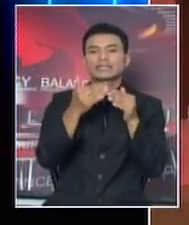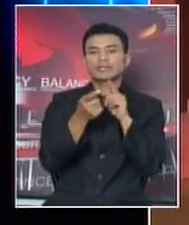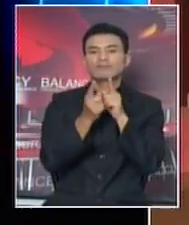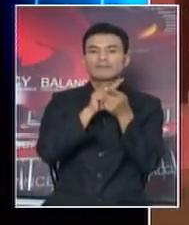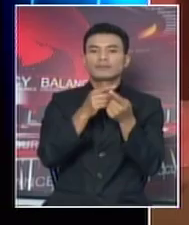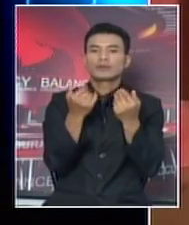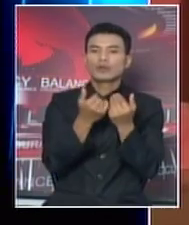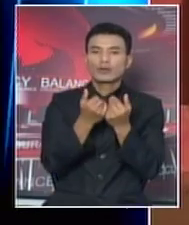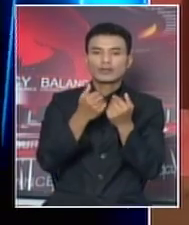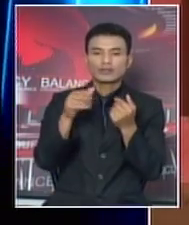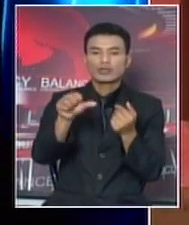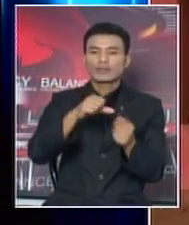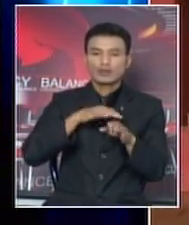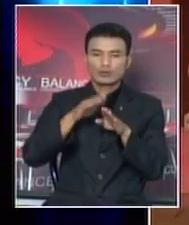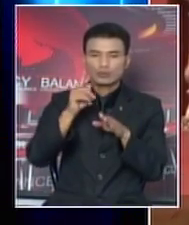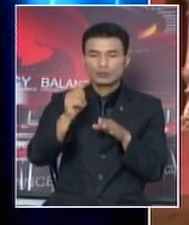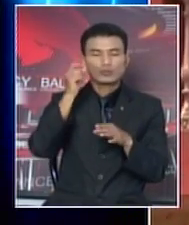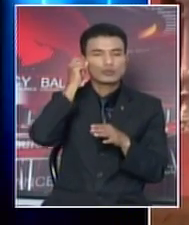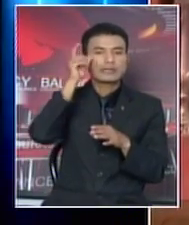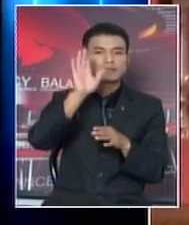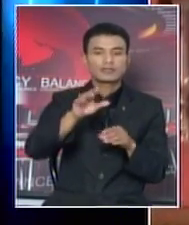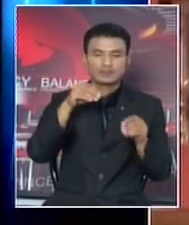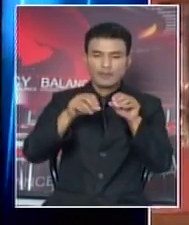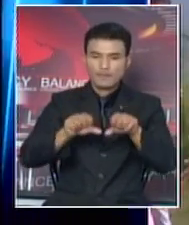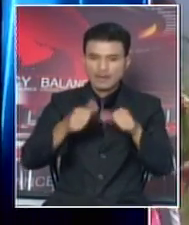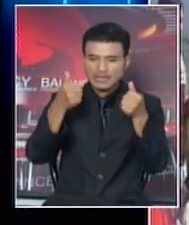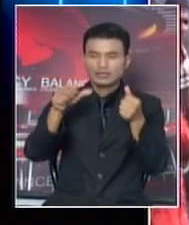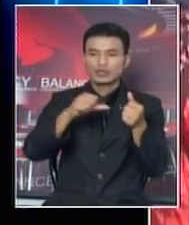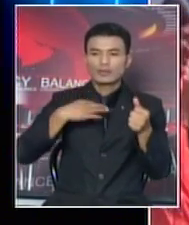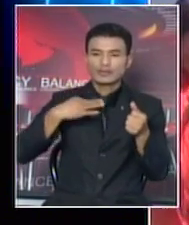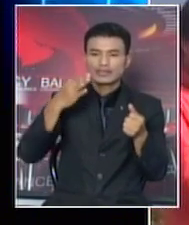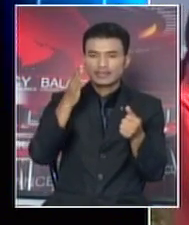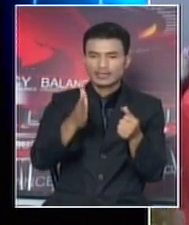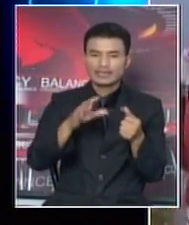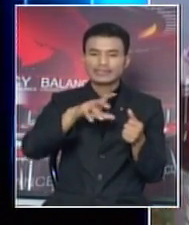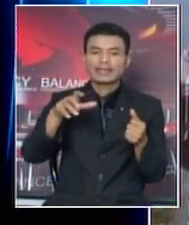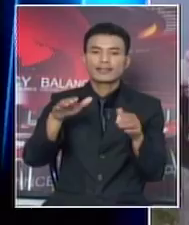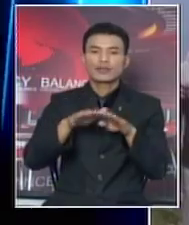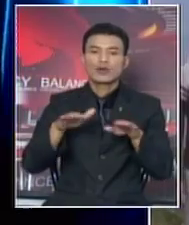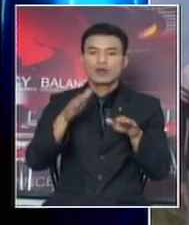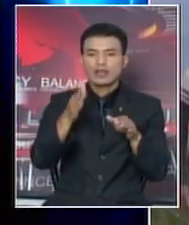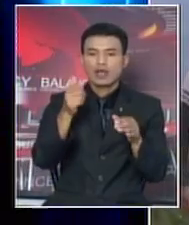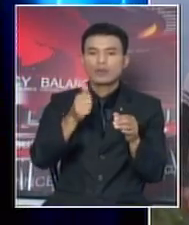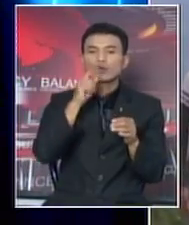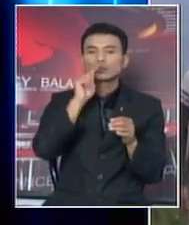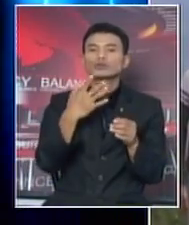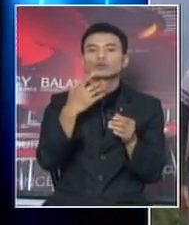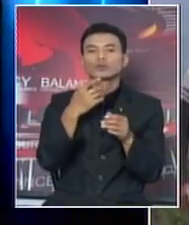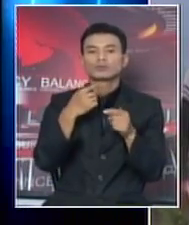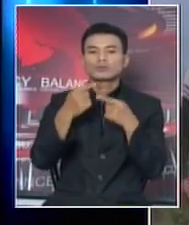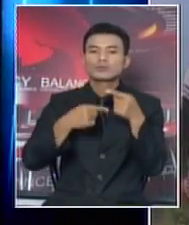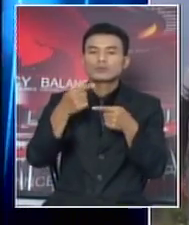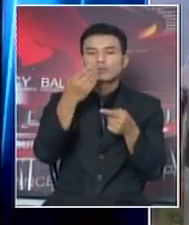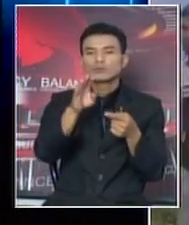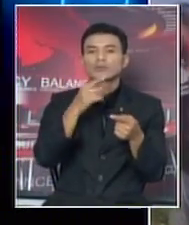आम सर्वसाधारणको बुझाइ छ। निर्वाचित जनप्रतिनिधिले पदभार ग्रहण गरेदेखि स्थानीय तहले अब कस्तो गति लिन्छ भन्ने